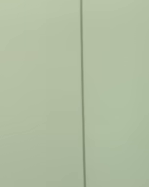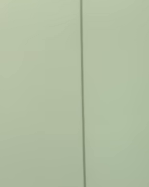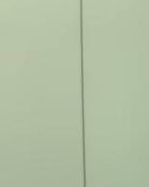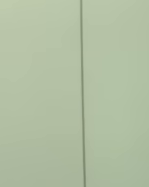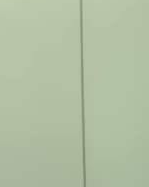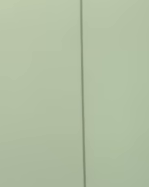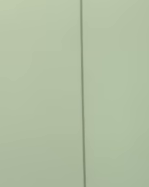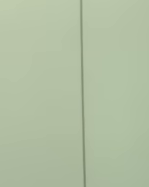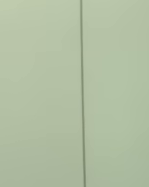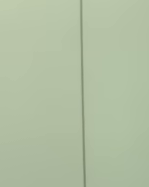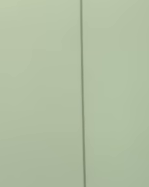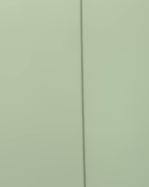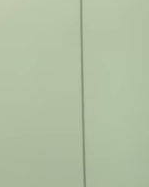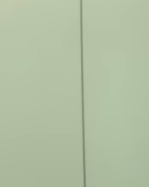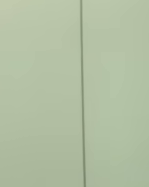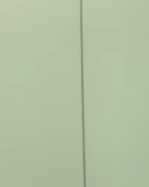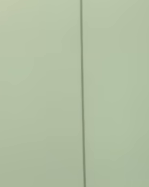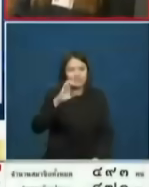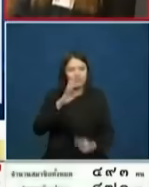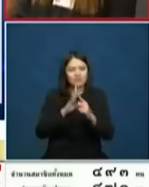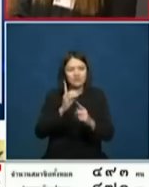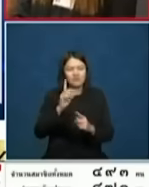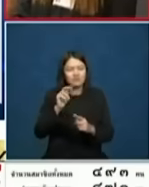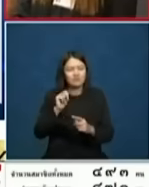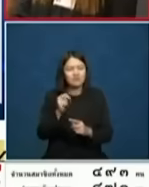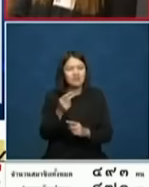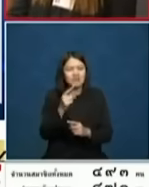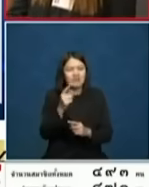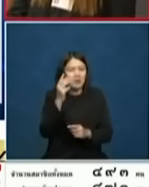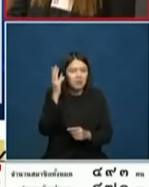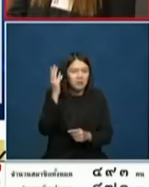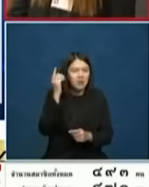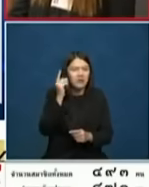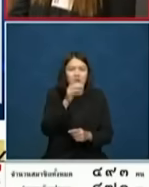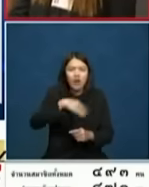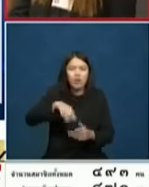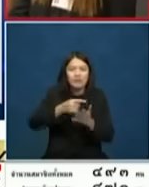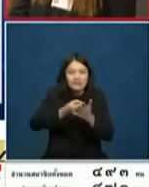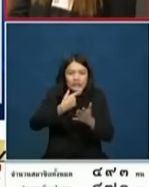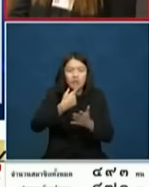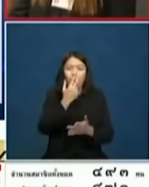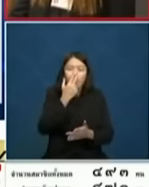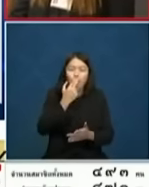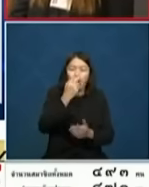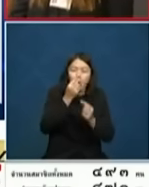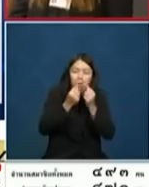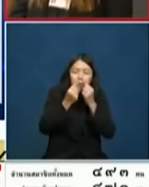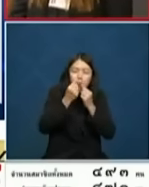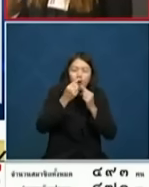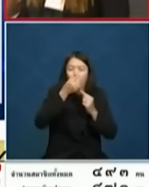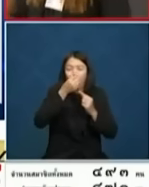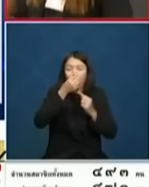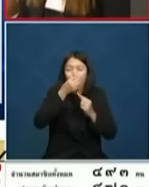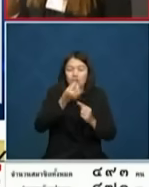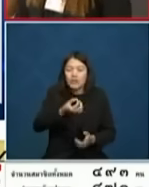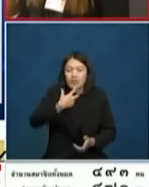ยไปพูดถึงยาว่าทั้งโลกเนี่ยเลิกผลิตซูโดอิฟริดินแล้วไปใช้ยาตัวอื่นแล้วท